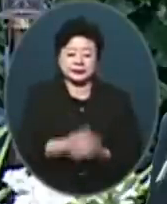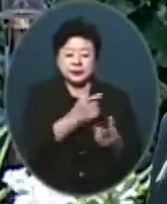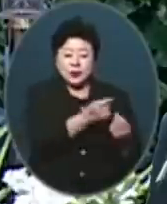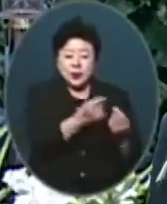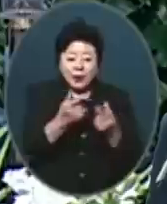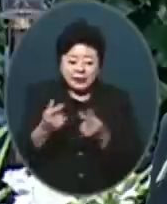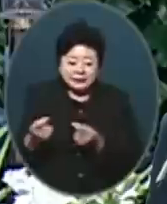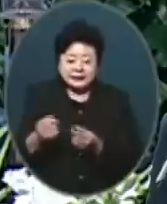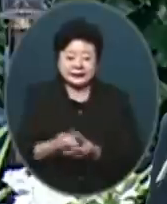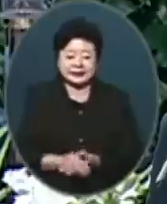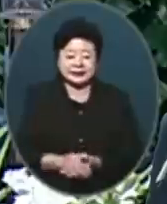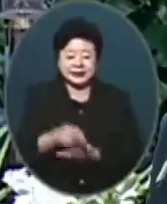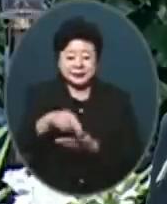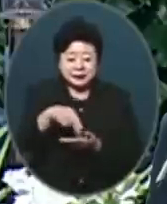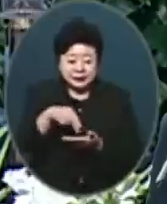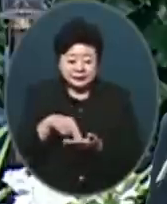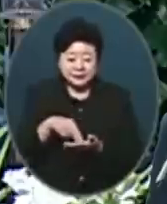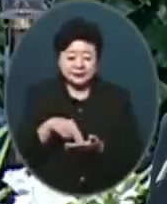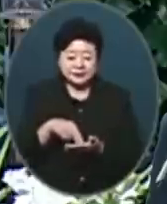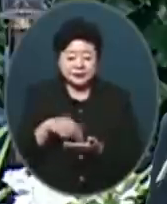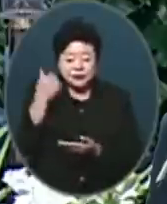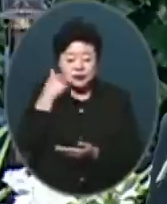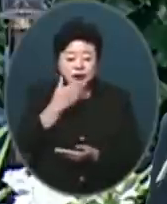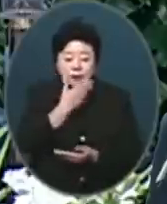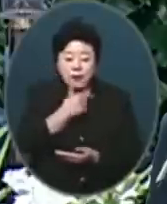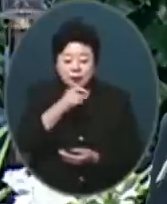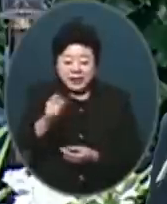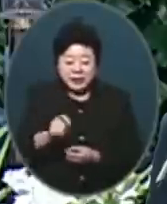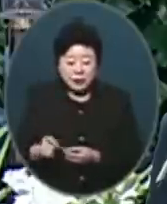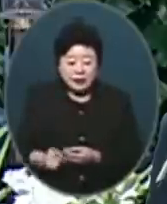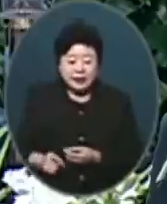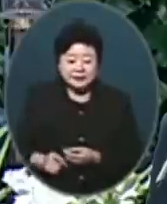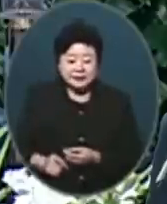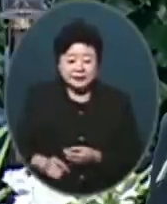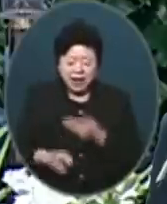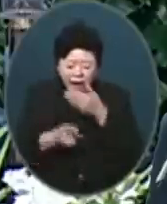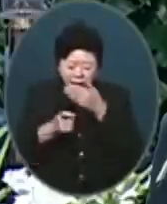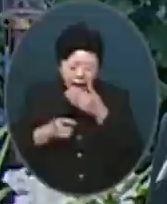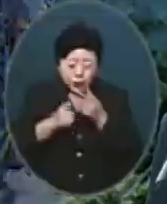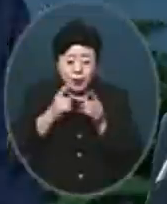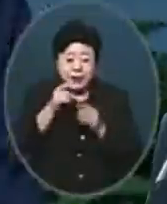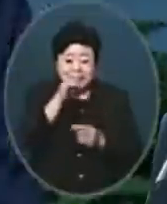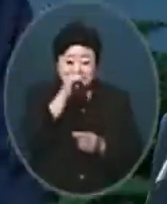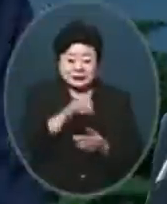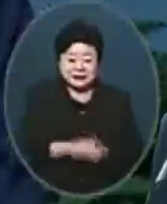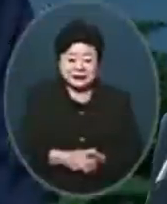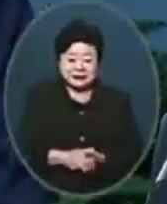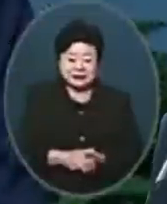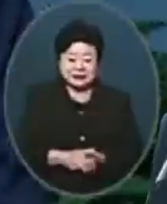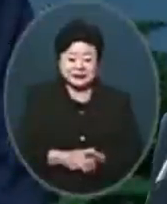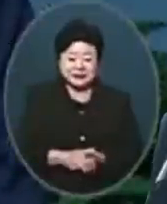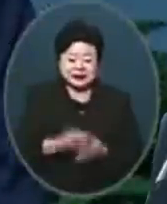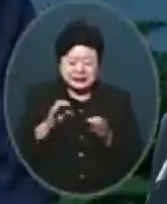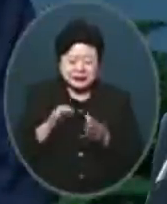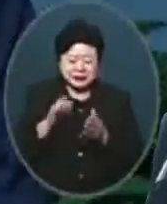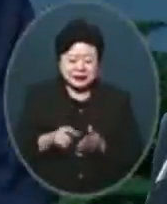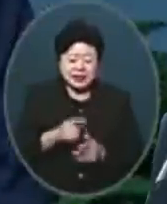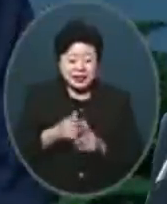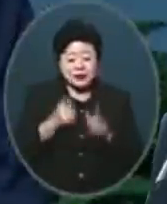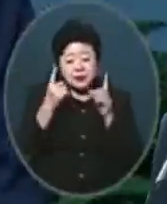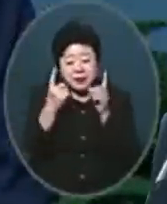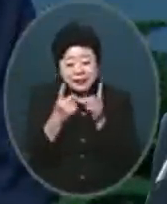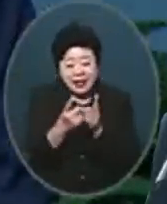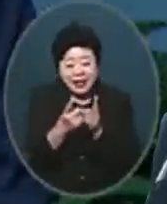같은 상황으로 누가복음에 기록된 강도의 이야기가 있습니다. 짧은 순간이었지만 예수님을